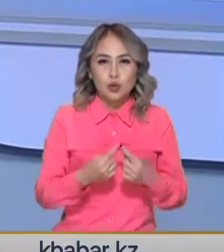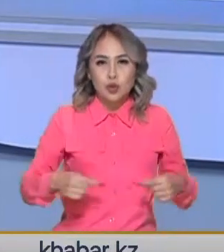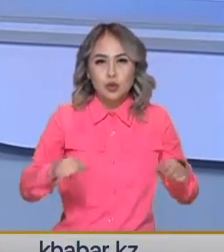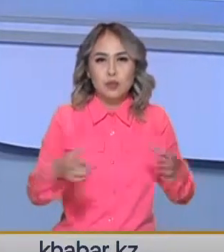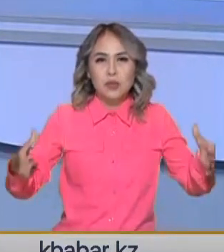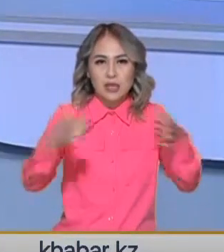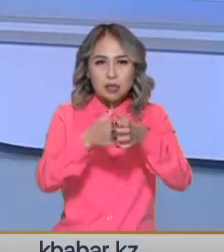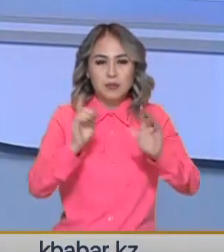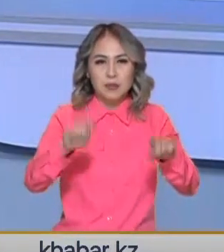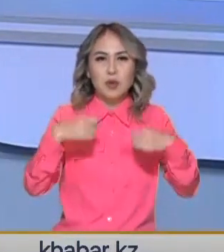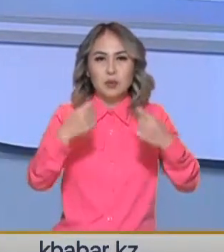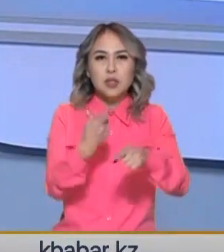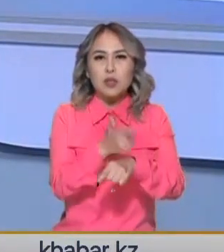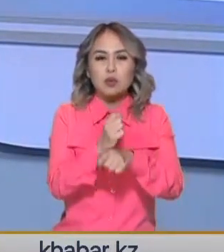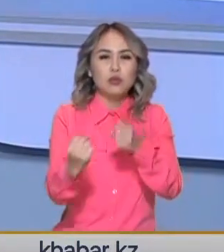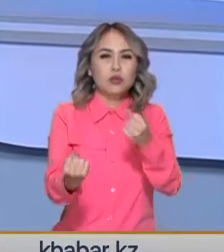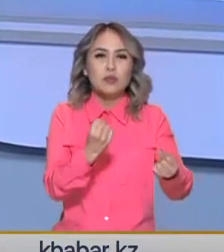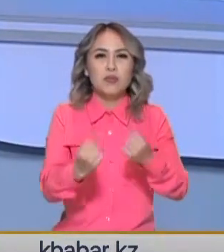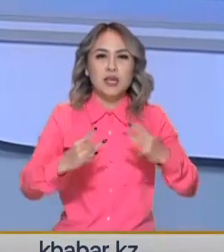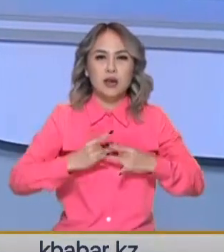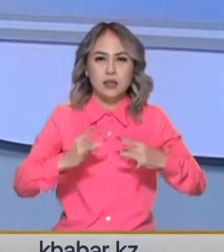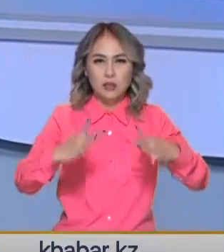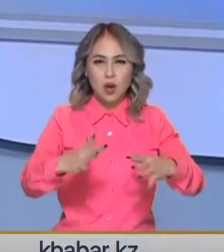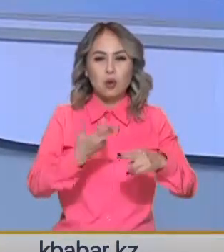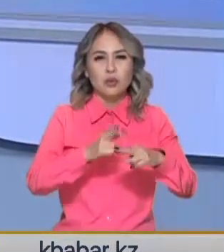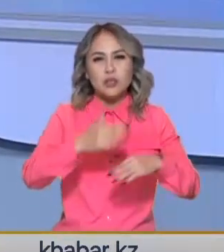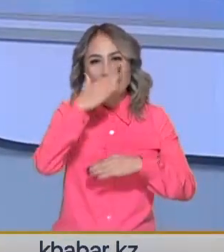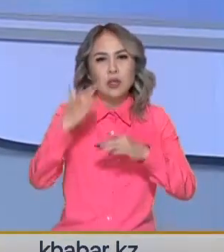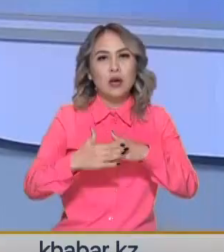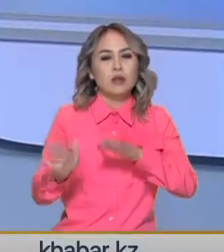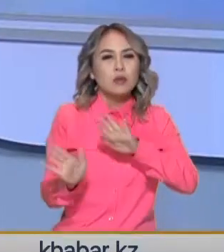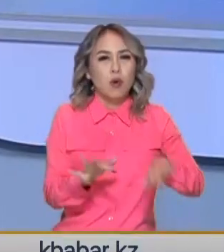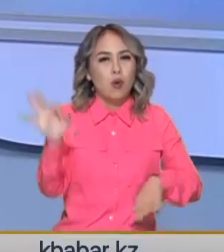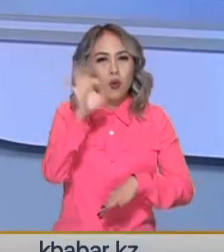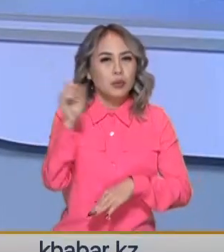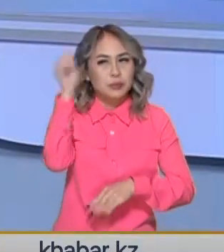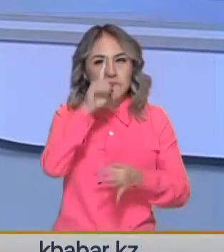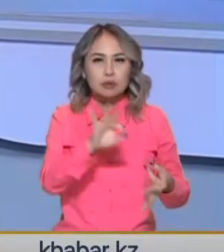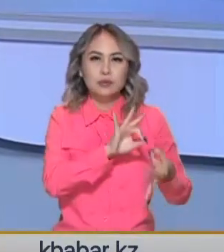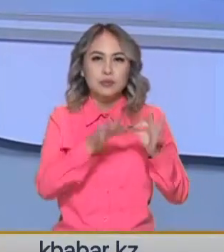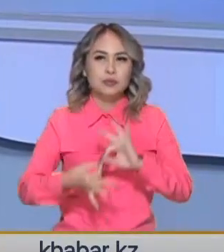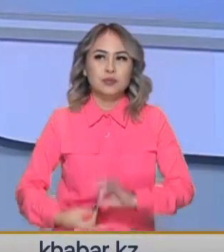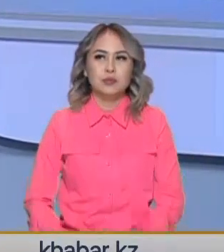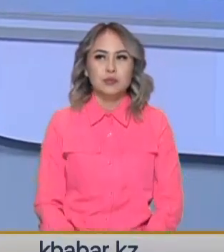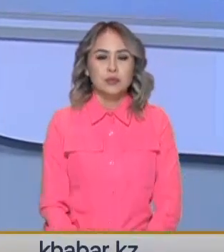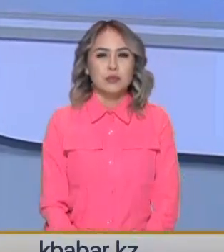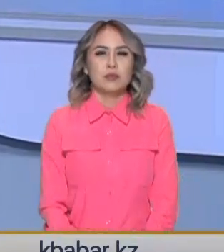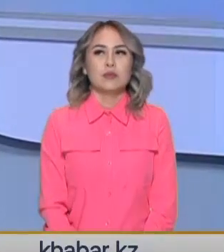Ұлтты ұйыстырып, ел бірлігін бекем ете түсетін мереке қарсаңында өткен шара турасында толығырақ тілшіміз